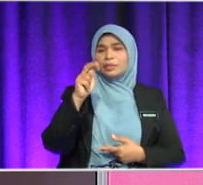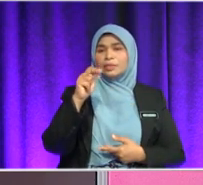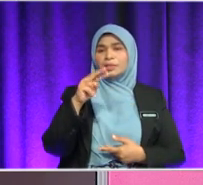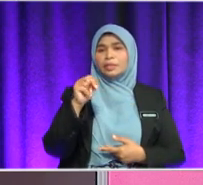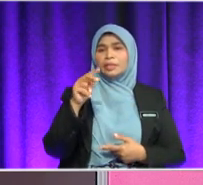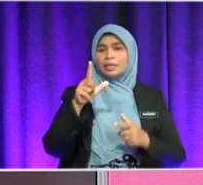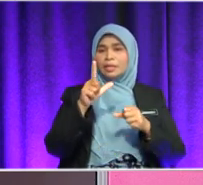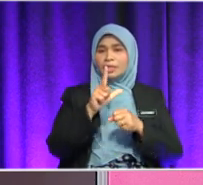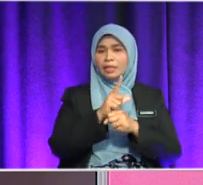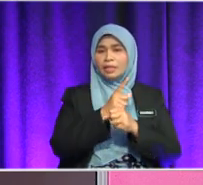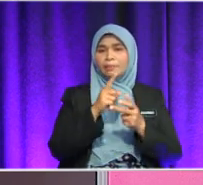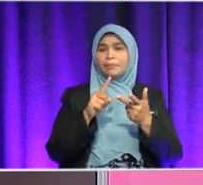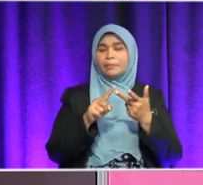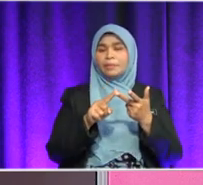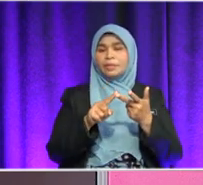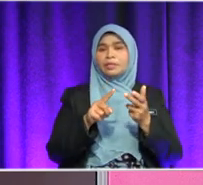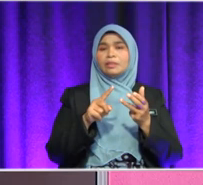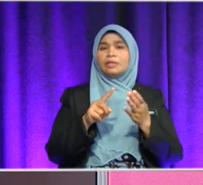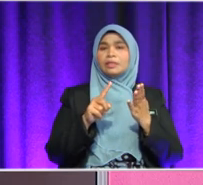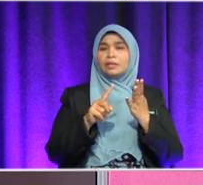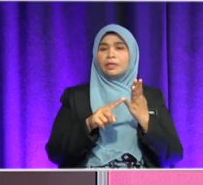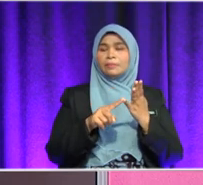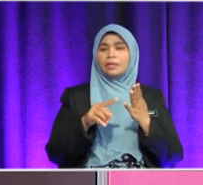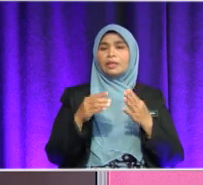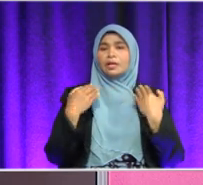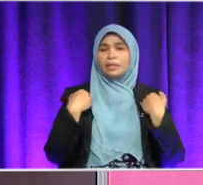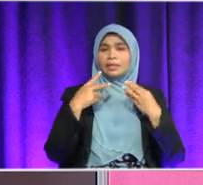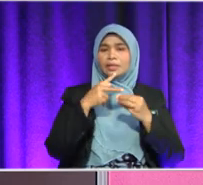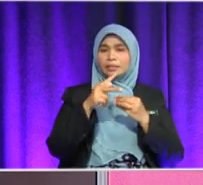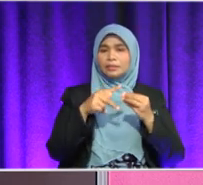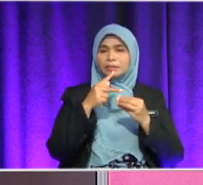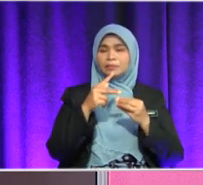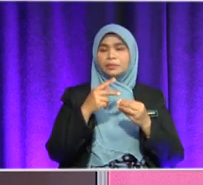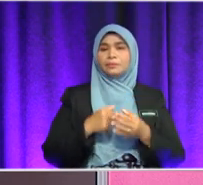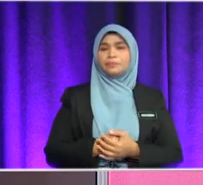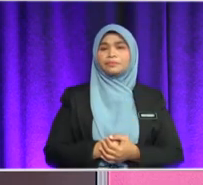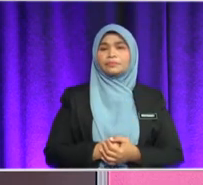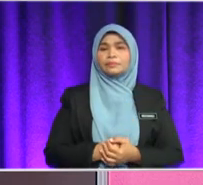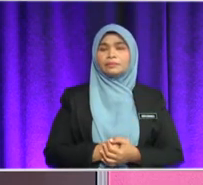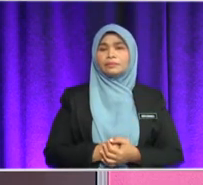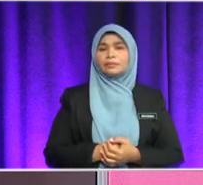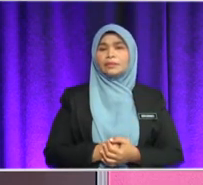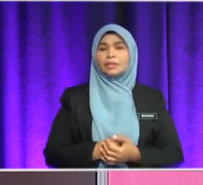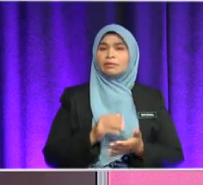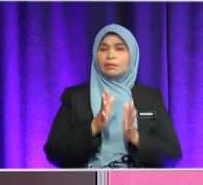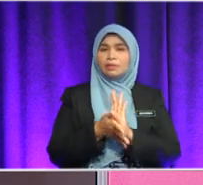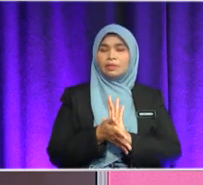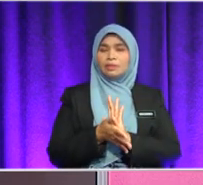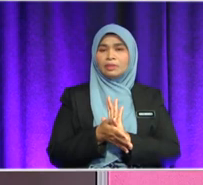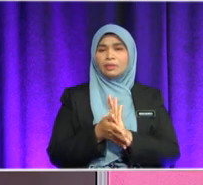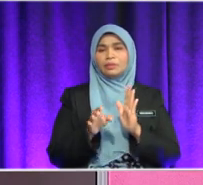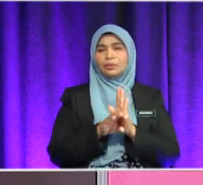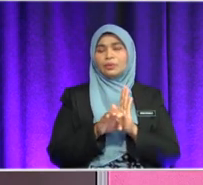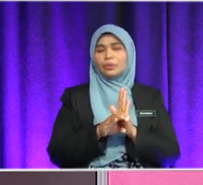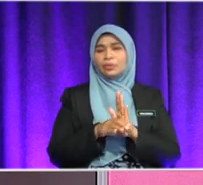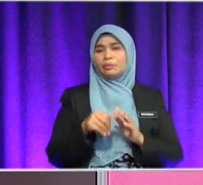uraian ada huraian lengkap dan juga ada kesimpulan datanglah seolah macam manapun gambar